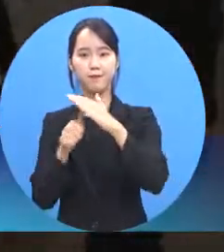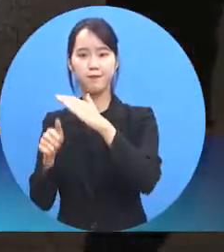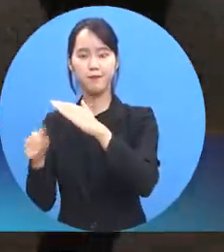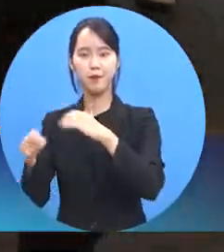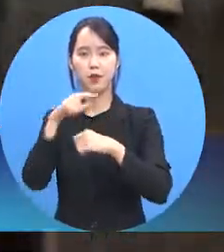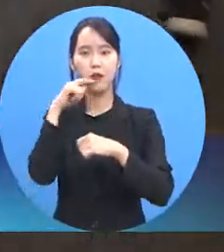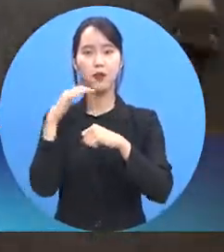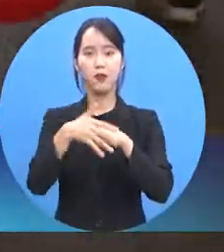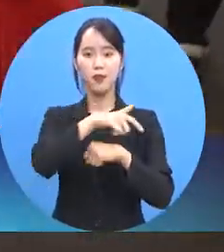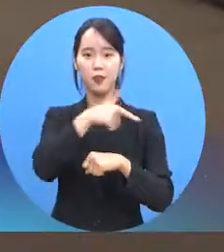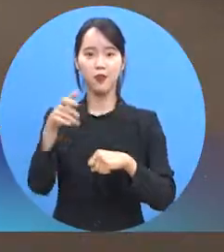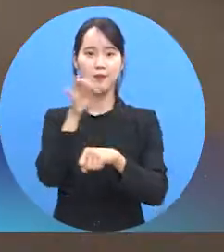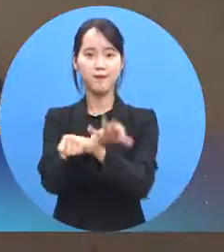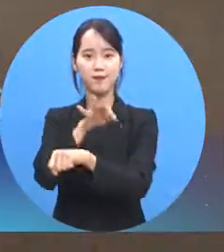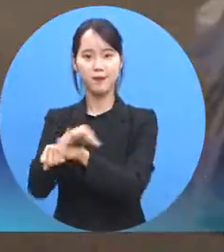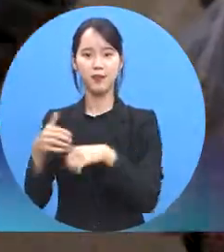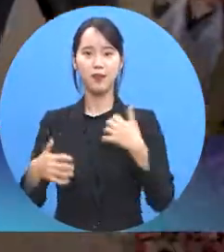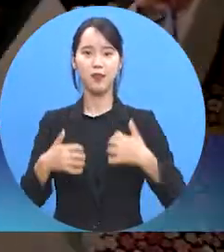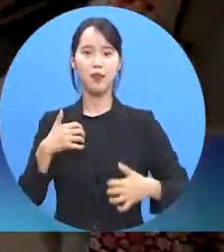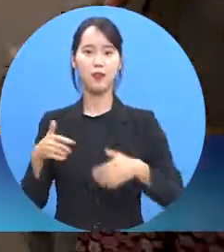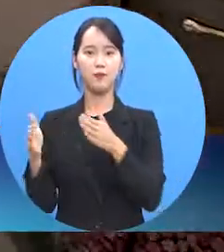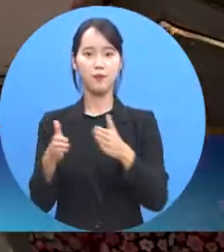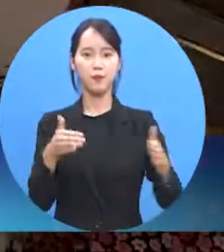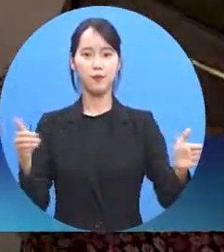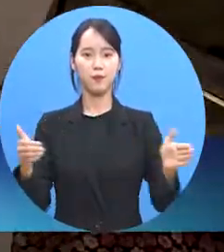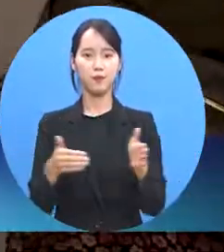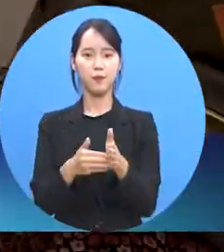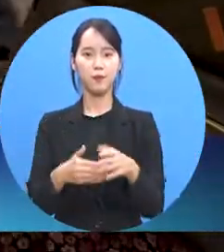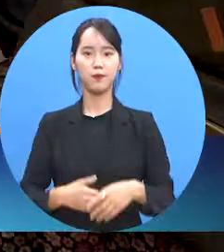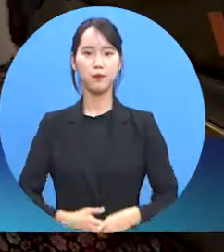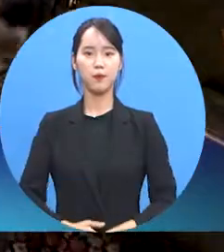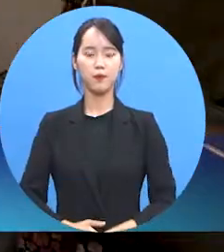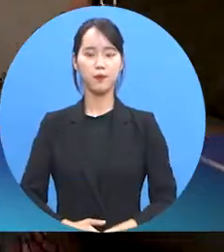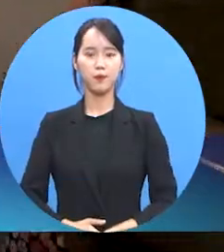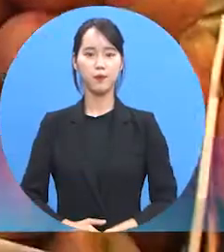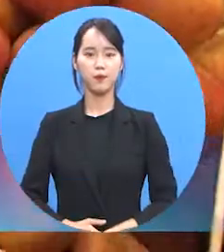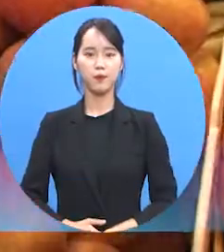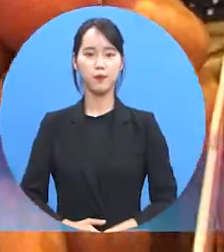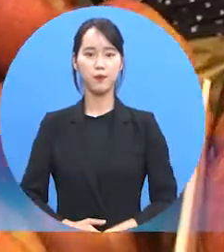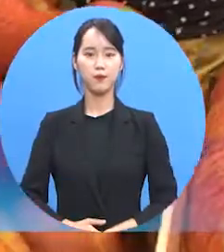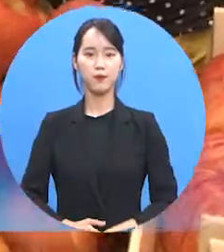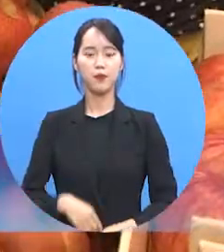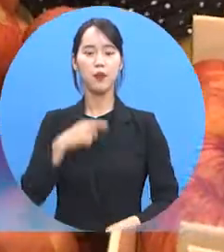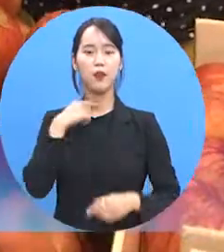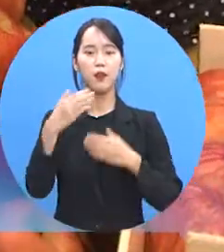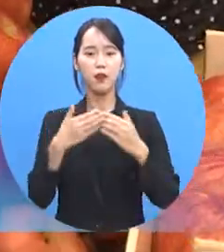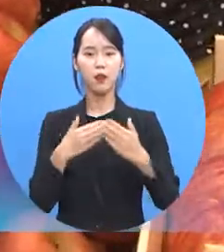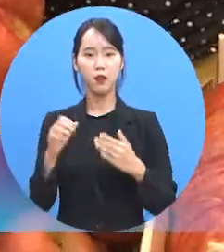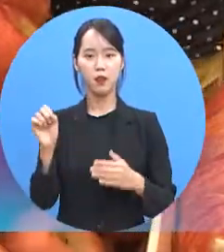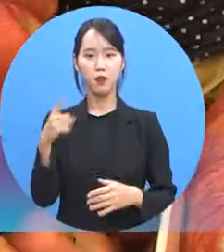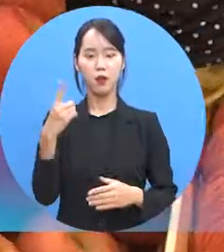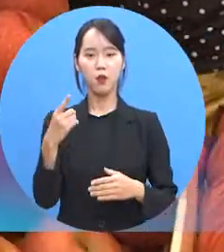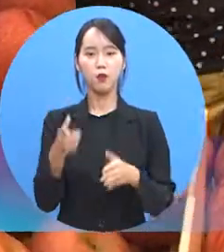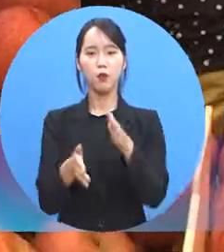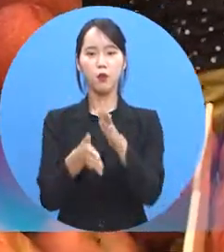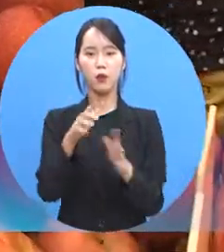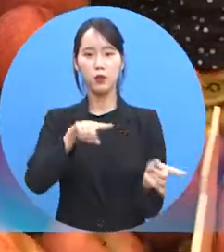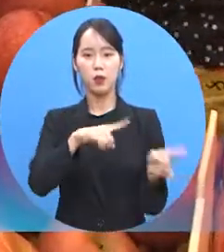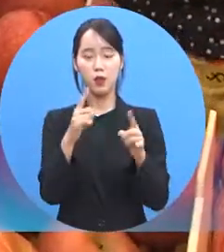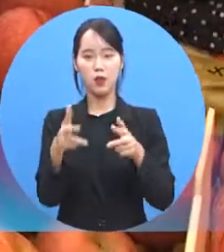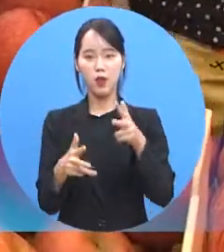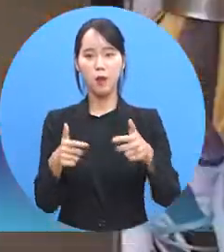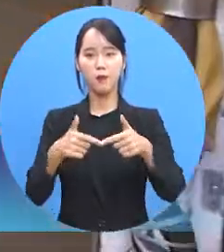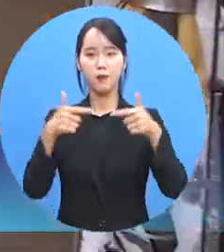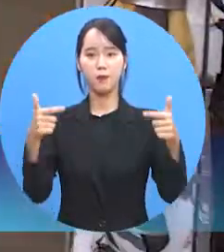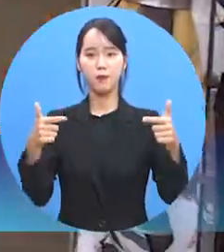찾아 과일을 구해보는 청청 런닝맨 등으로 이루어졌습니다. 동대문구는 이번 체험학습을 계기로 도시재생